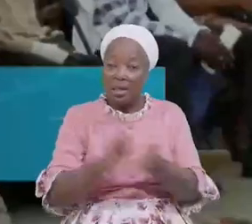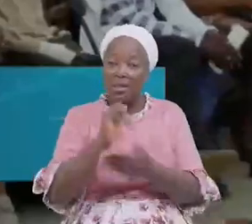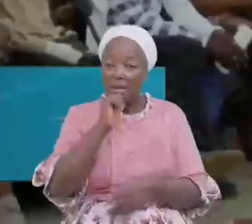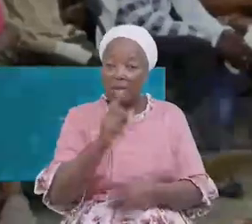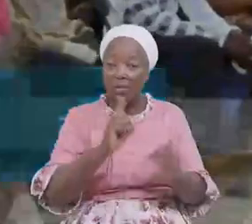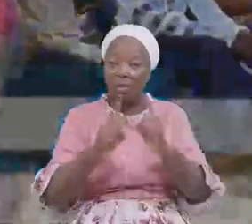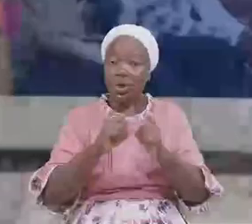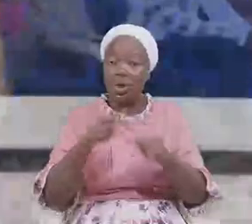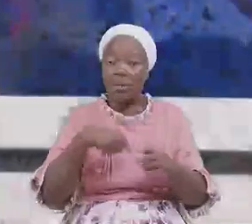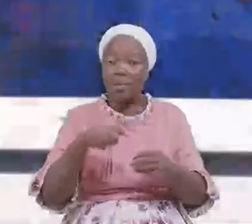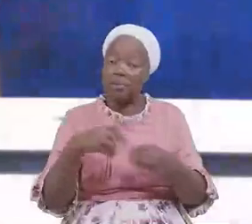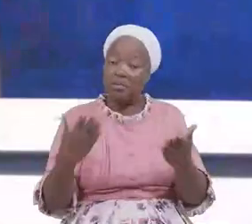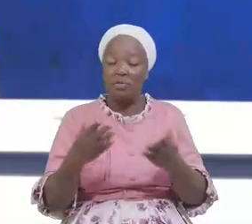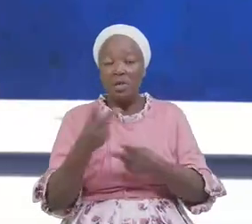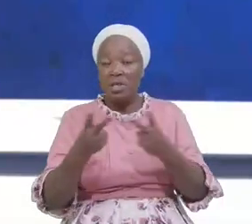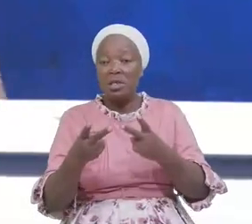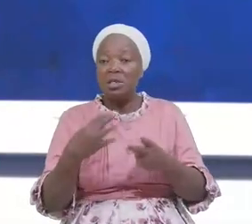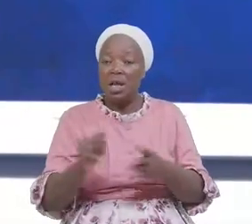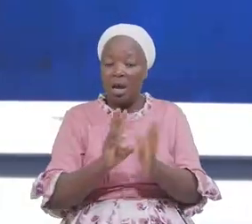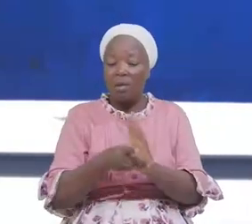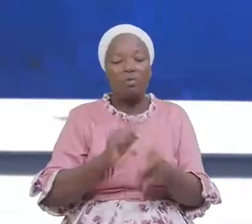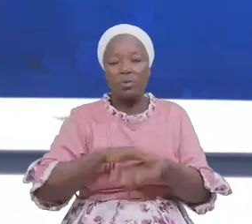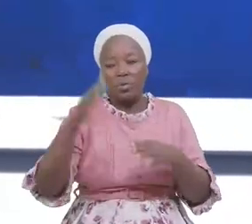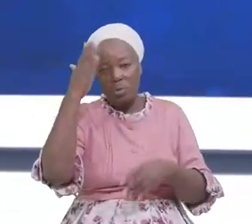Il ne parle pas de les visiter quelque part, on ne sait pas.